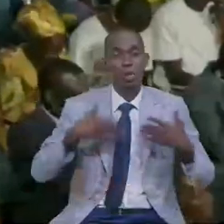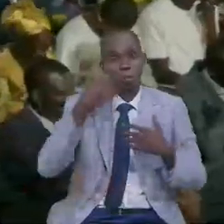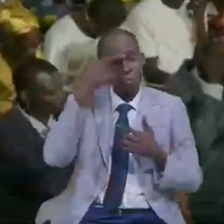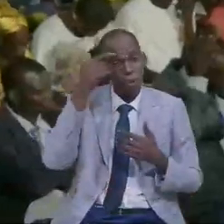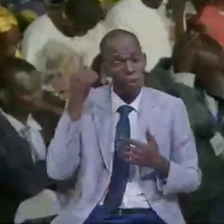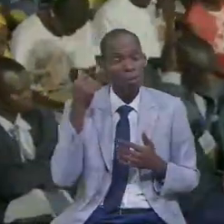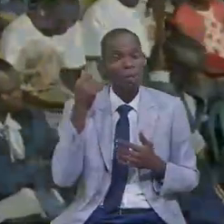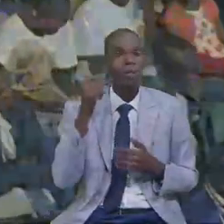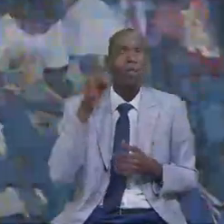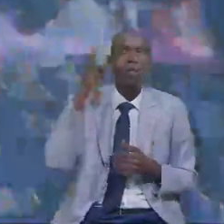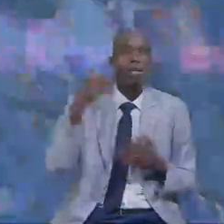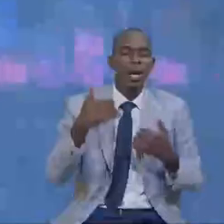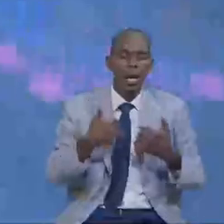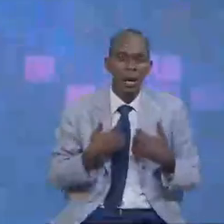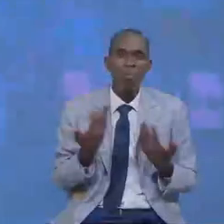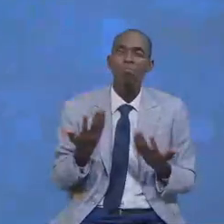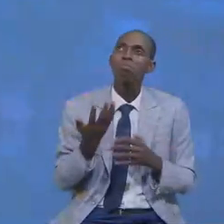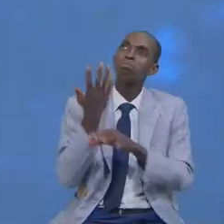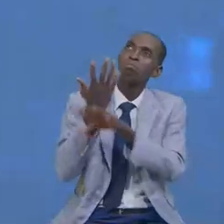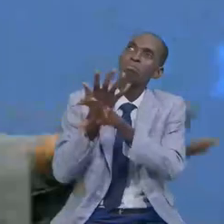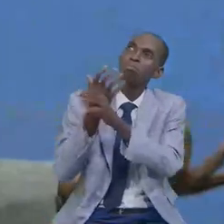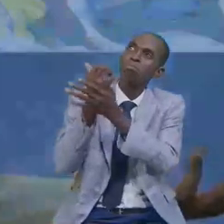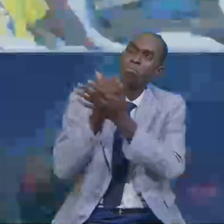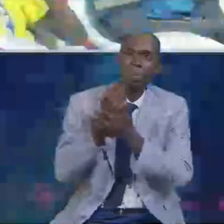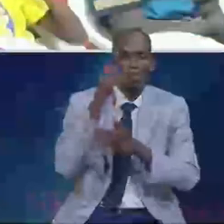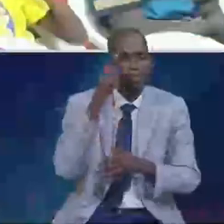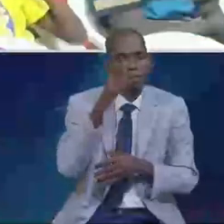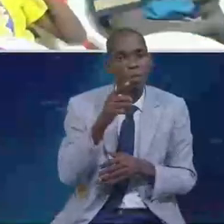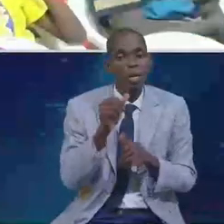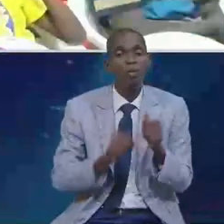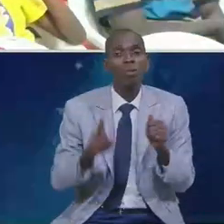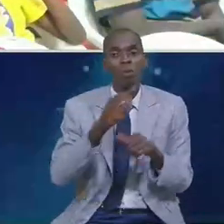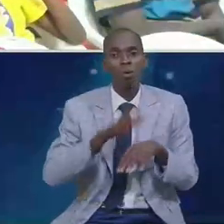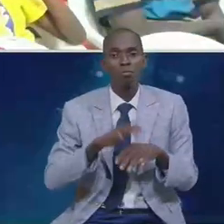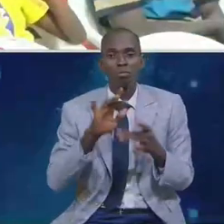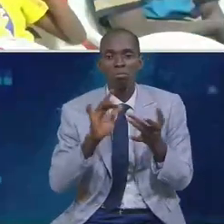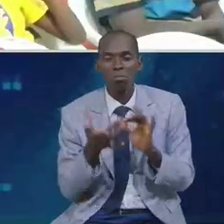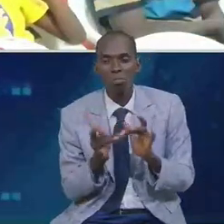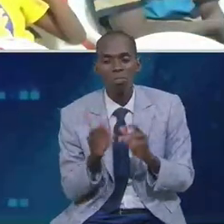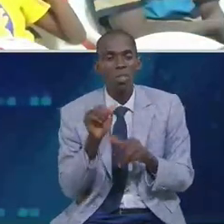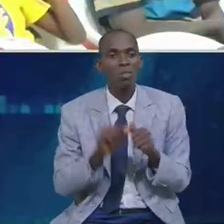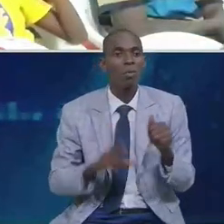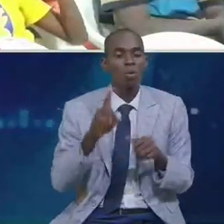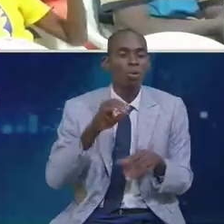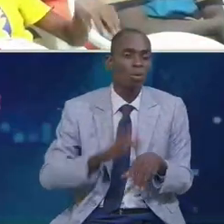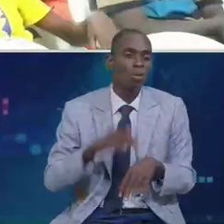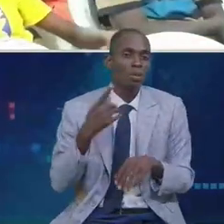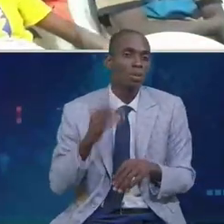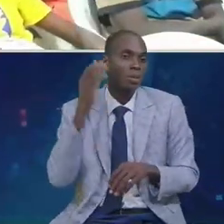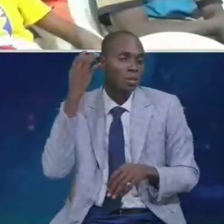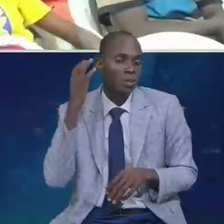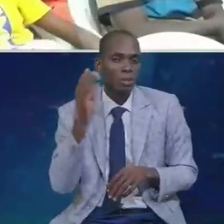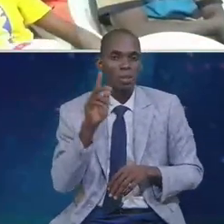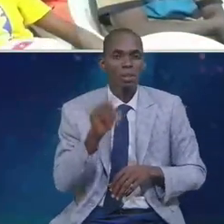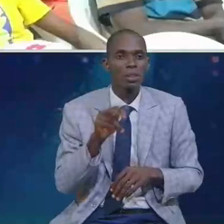Parce qu'il a fait la médiation pour toi. Tous ceux qui sont en ligne, tous ceux qui nous suivent à la télévision et qui nous écoutent à la radio, il veut